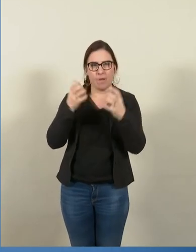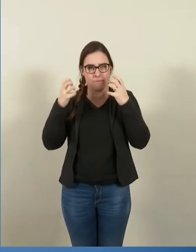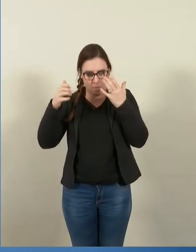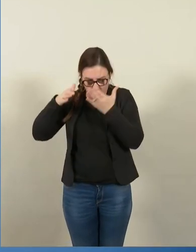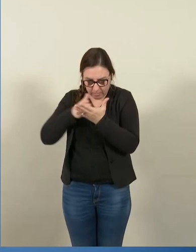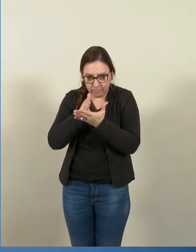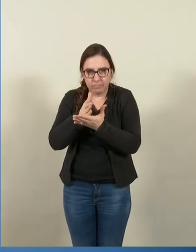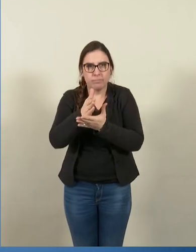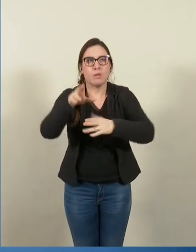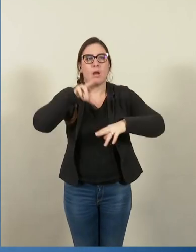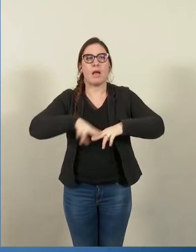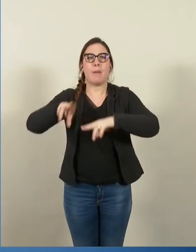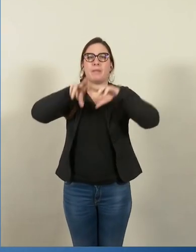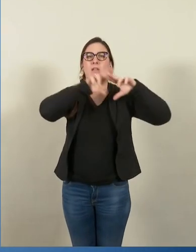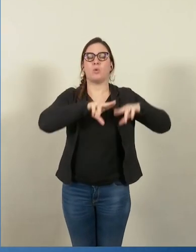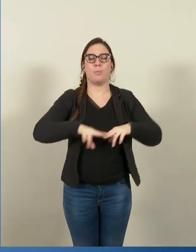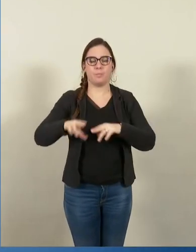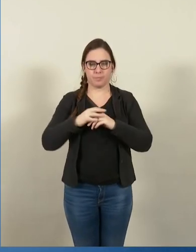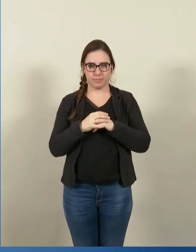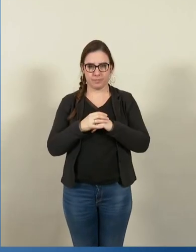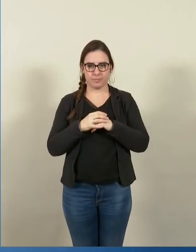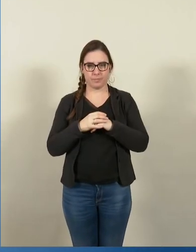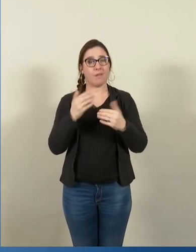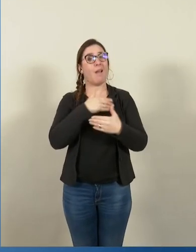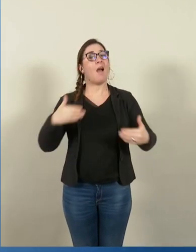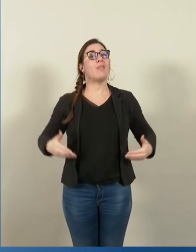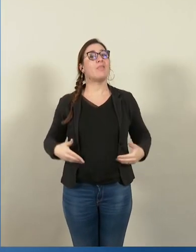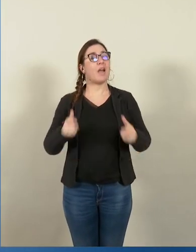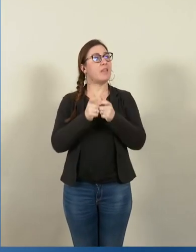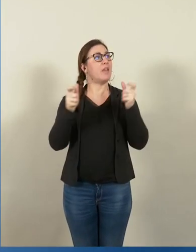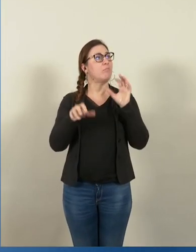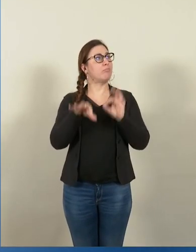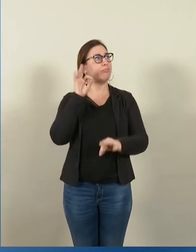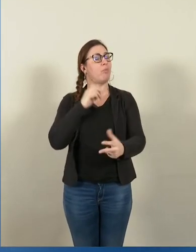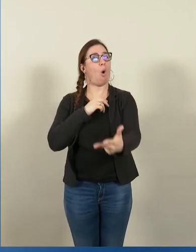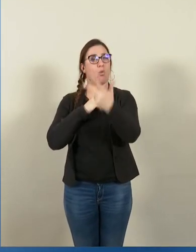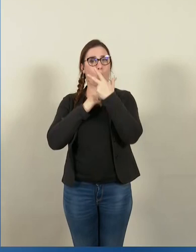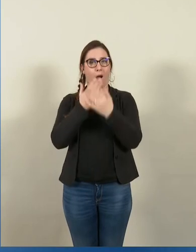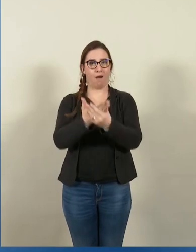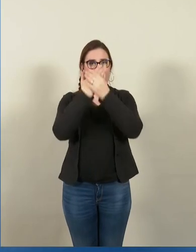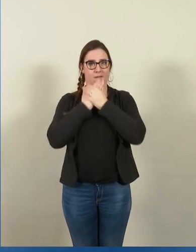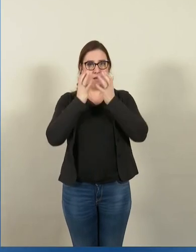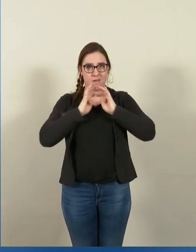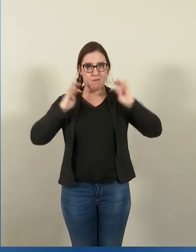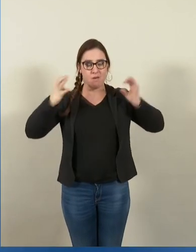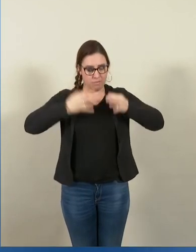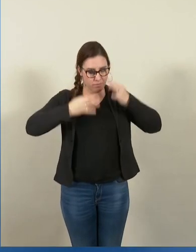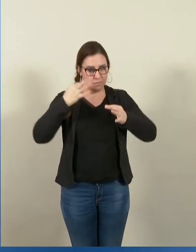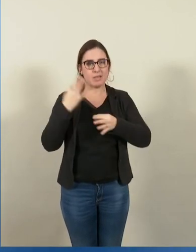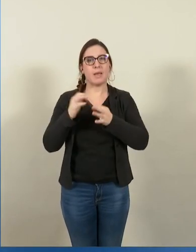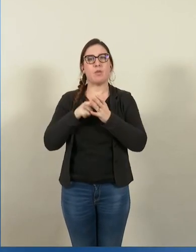la réhabilitation la consultation finale a donc reçu trois offres et le jury s'est réuni en septembre